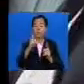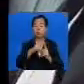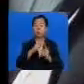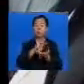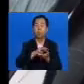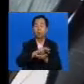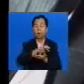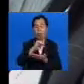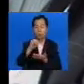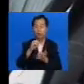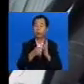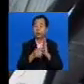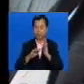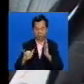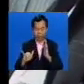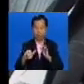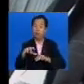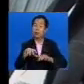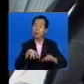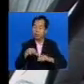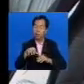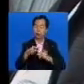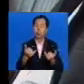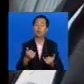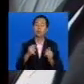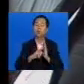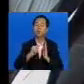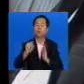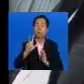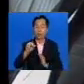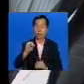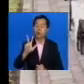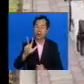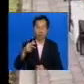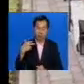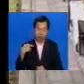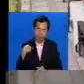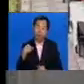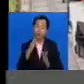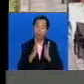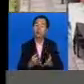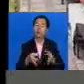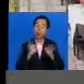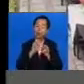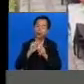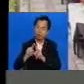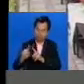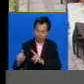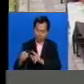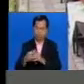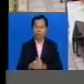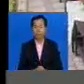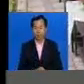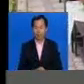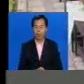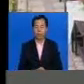ภัฏพระนครศรีอยุธยาซึ่งจัดขึ้นเป็นครั้งที่33โดยมีบุคคลสำคัญหลายคนไปร่วมงานเช่นนายอัคราธร